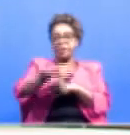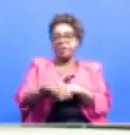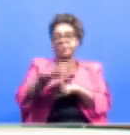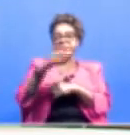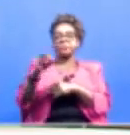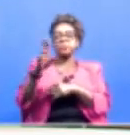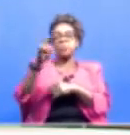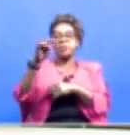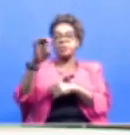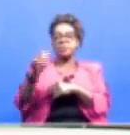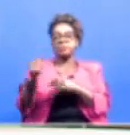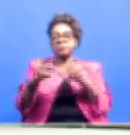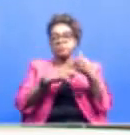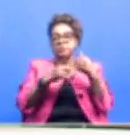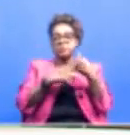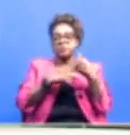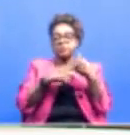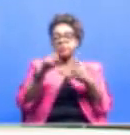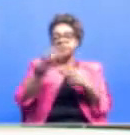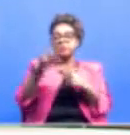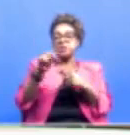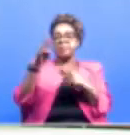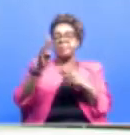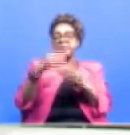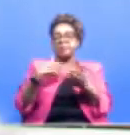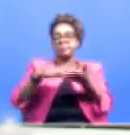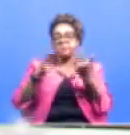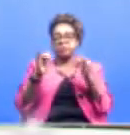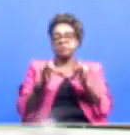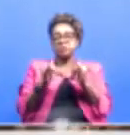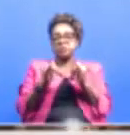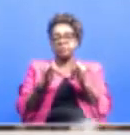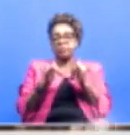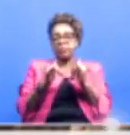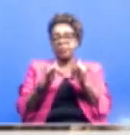UNEA 6. Zainab Wandati anaeleza kwa kina.